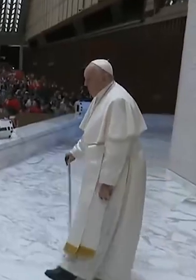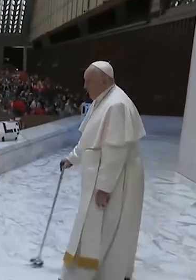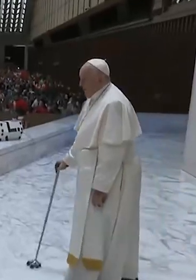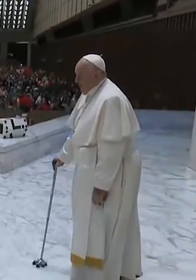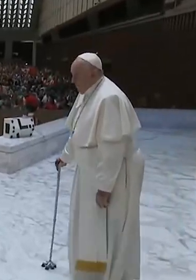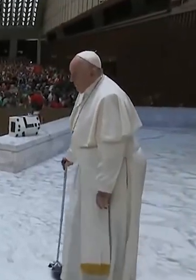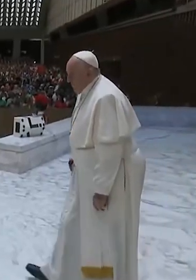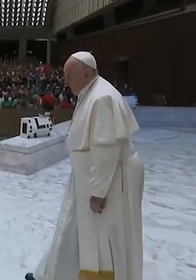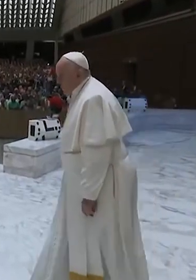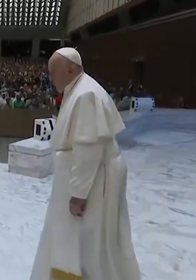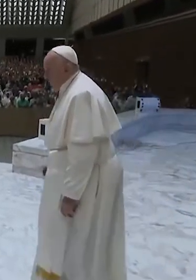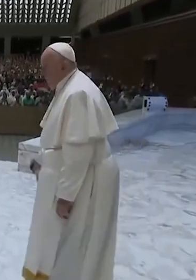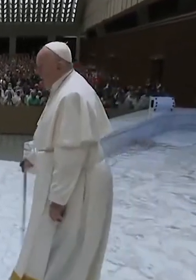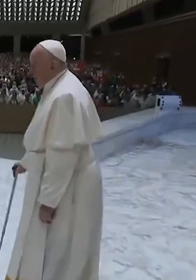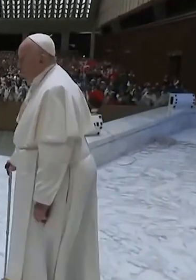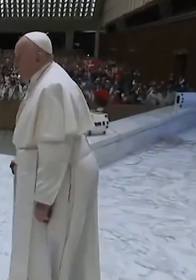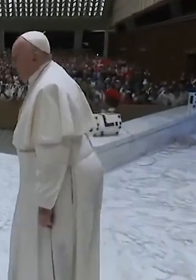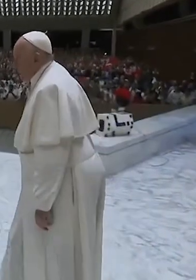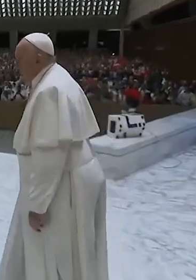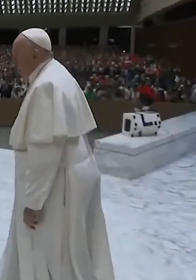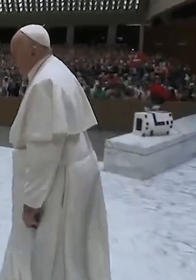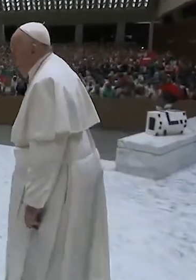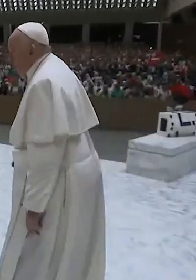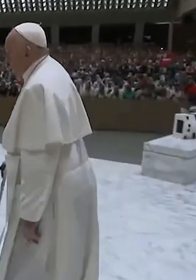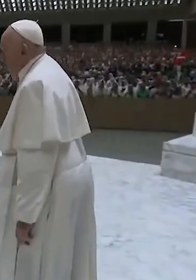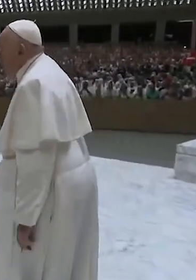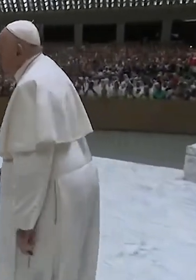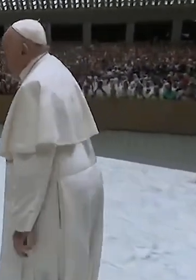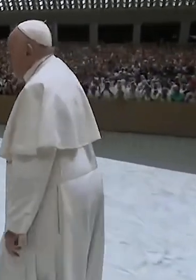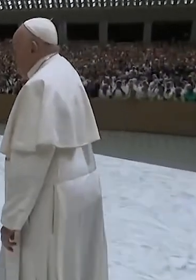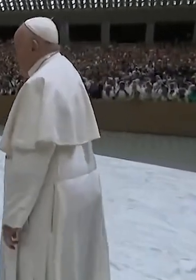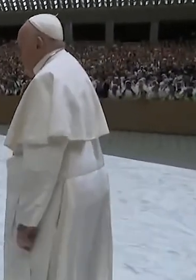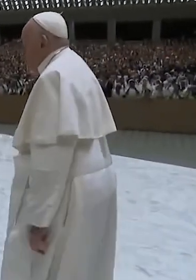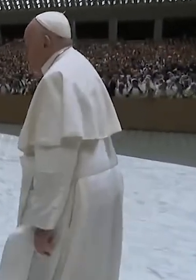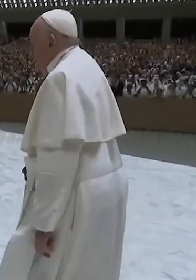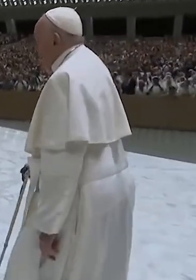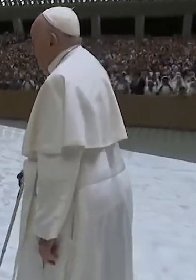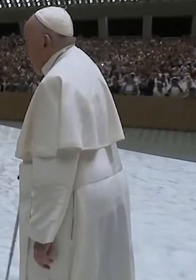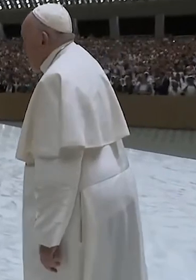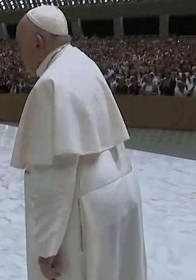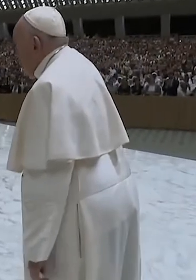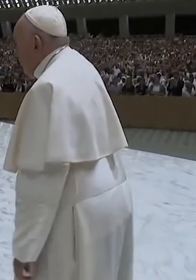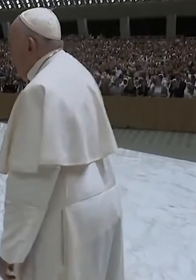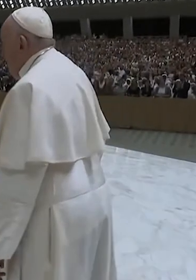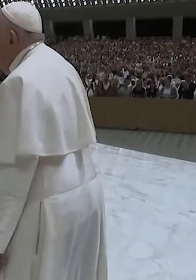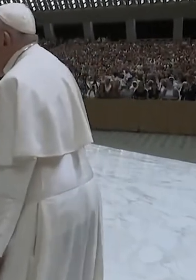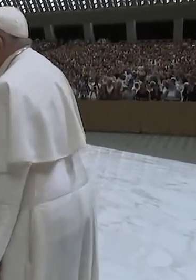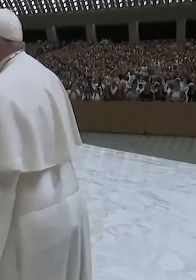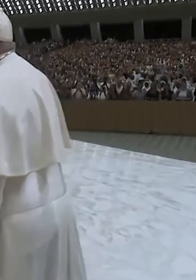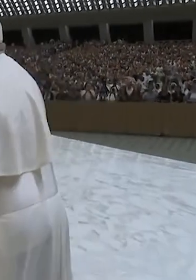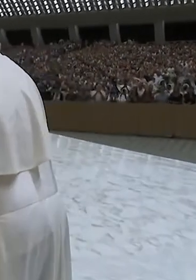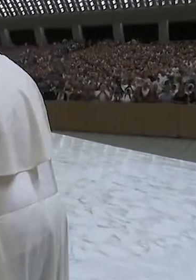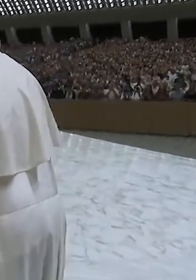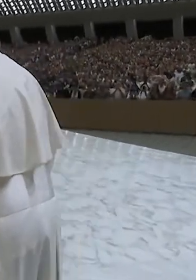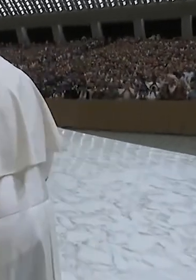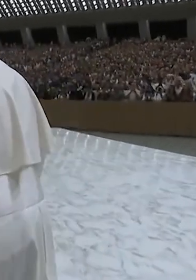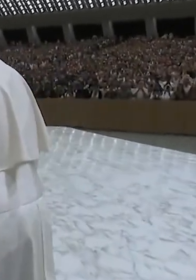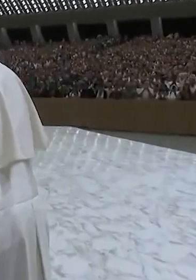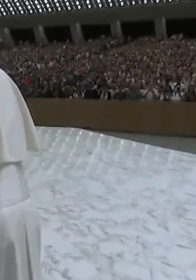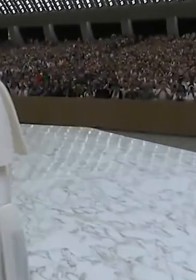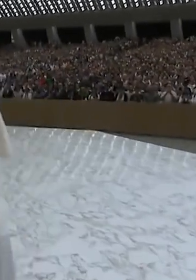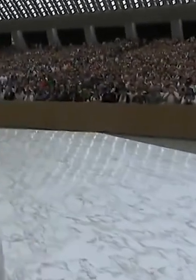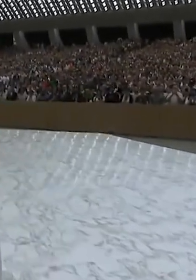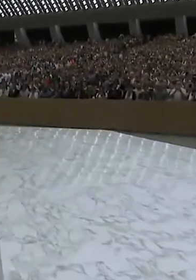ان عالمنا هو عالم اخوه واخواتا ترفرف فيه اعلام جميع الشعوب معا وجنبا الى جنب